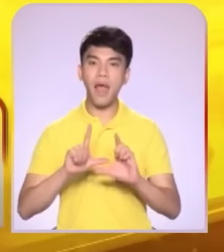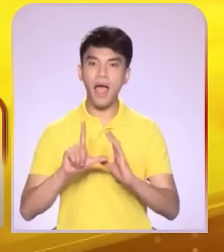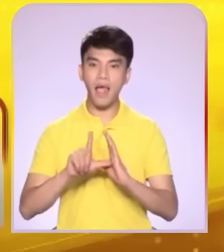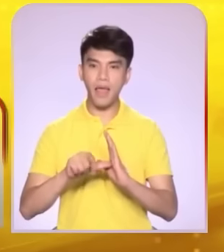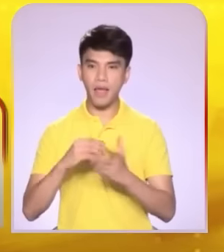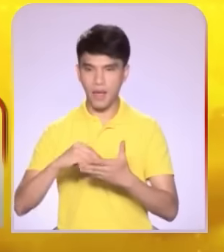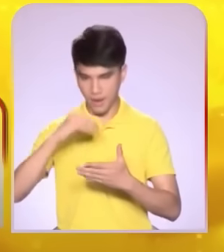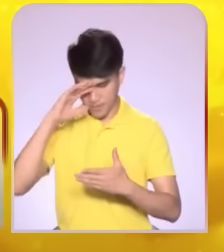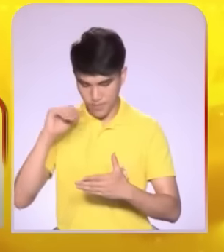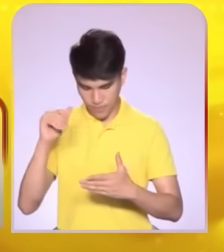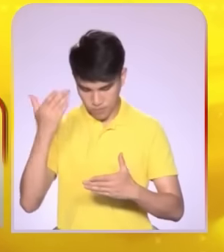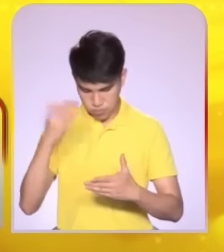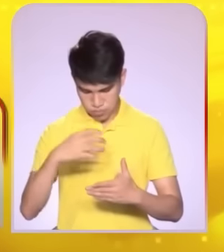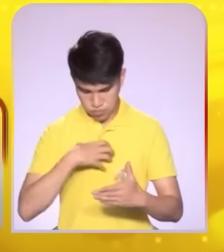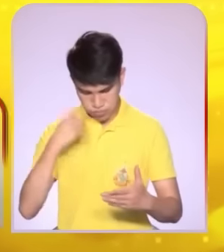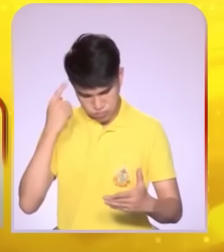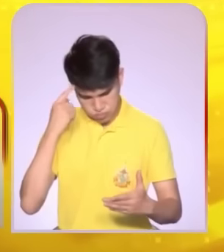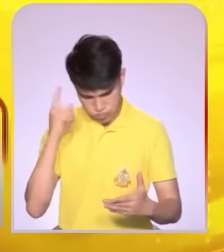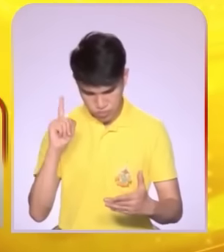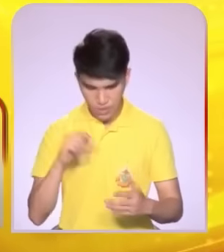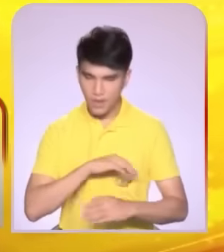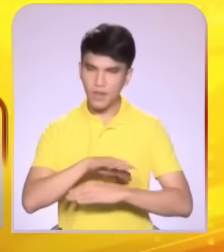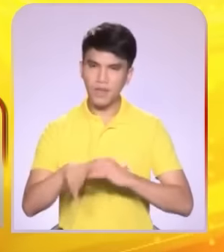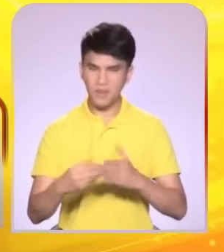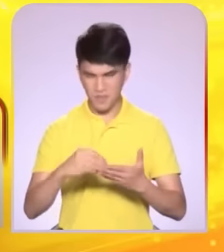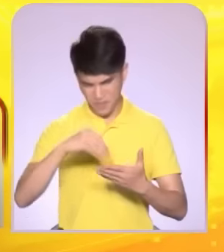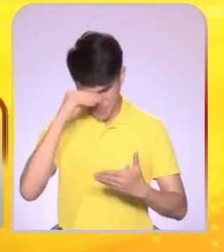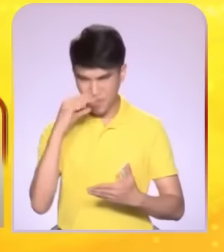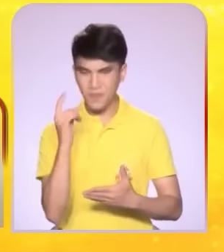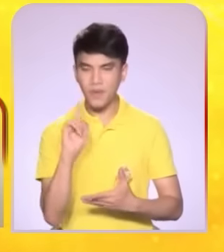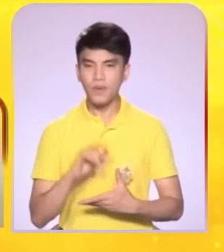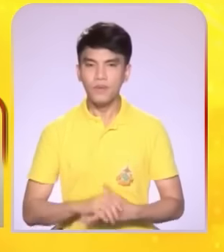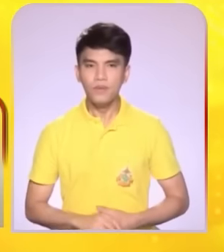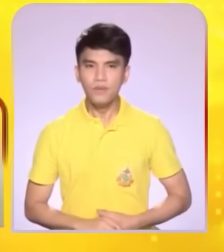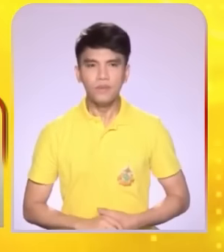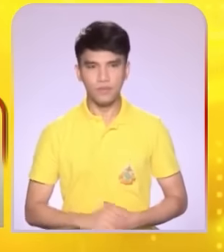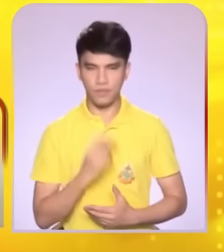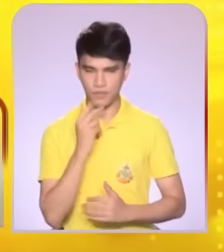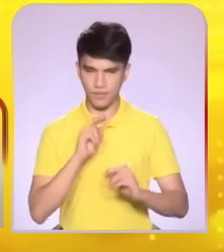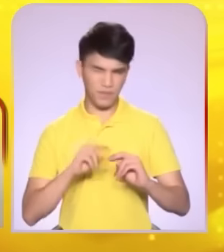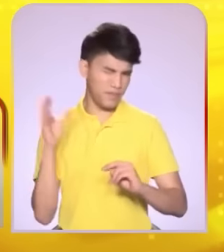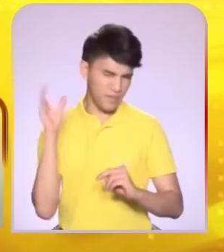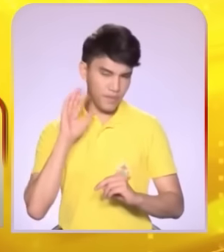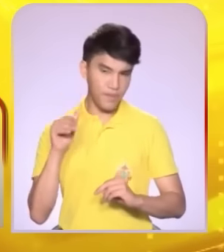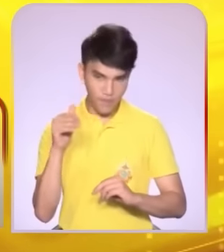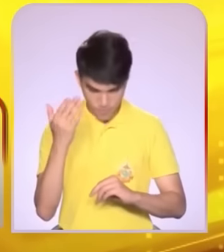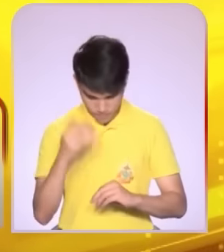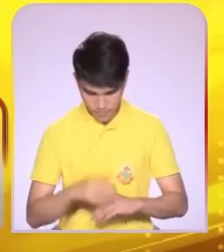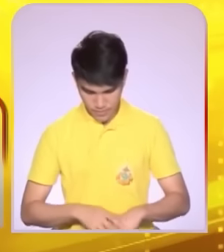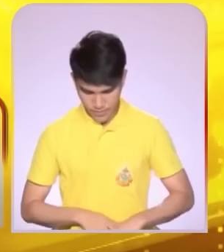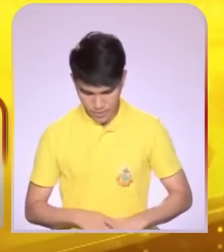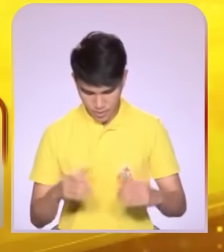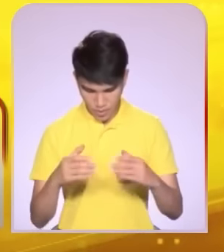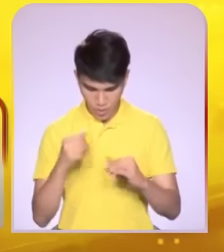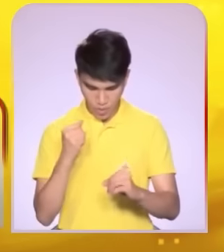ให้เรียนคอร์สออนไลน์และด้วยความอยากรู้ว่าคอร์สของเขาเนี่ยมันคืออะไรเลขาครูอ้วนเลยเข้าไปนั่งฟังในออนไลน์ค่ะและท